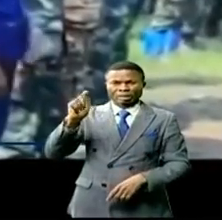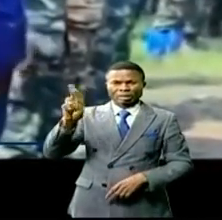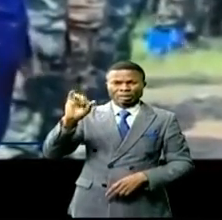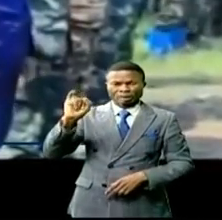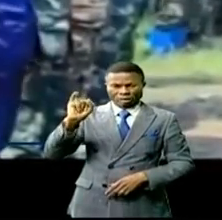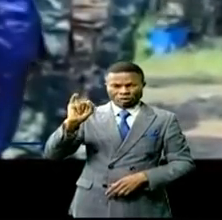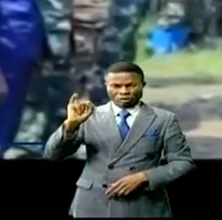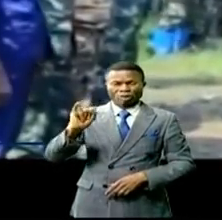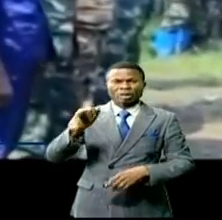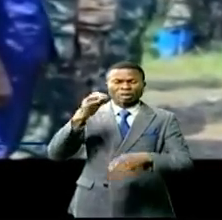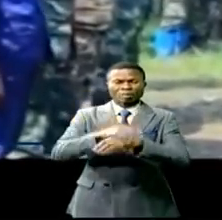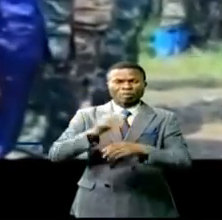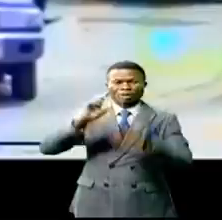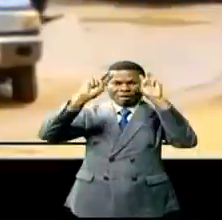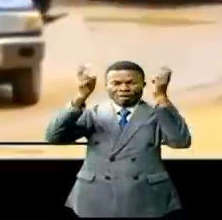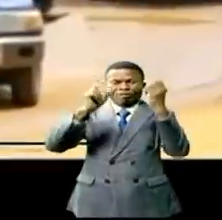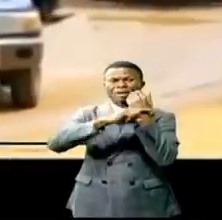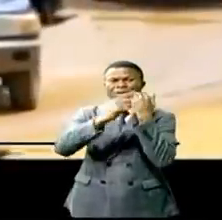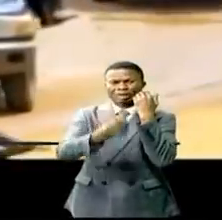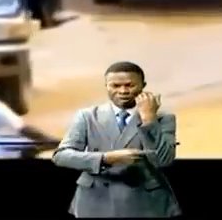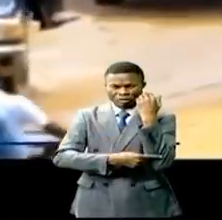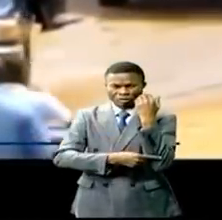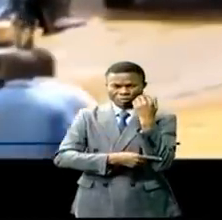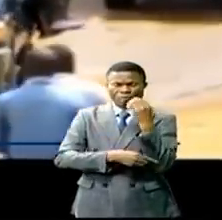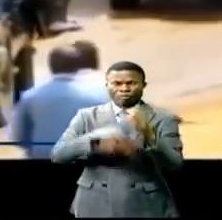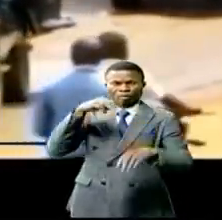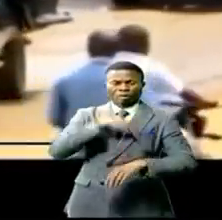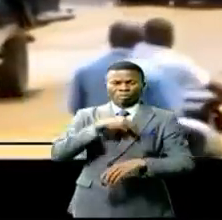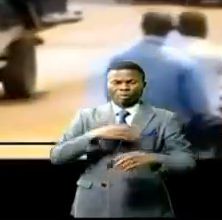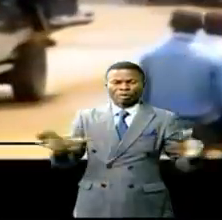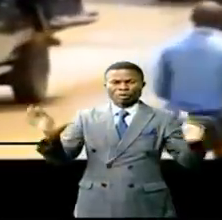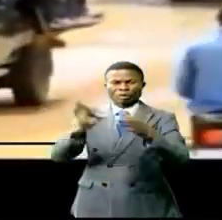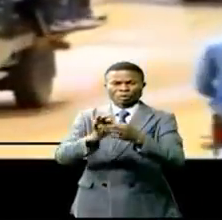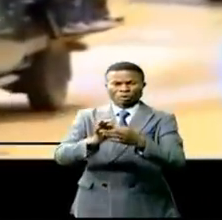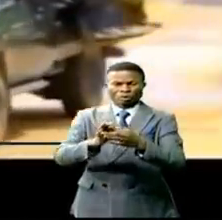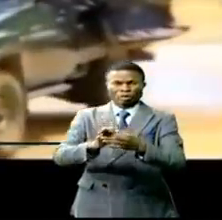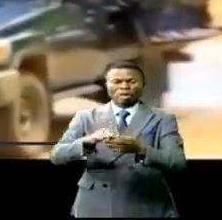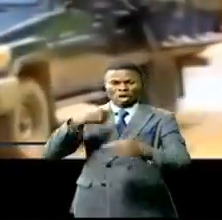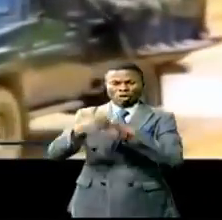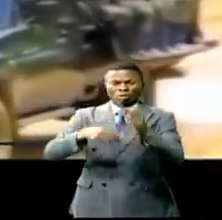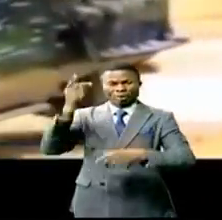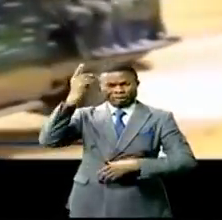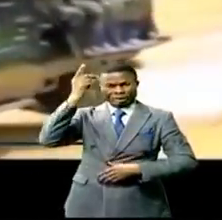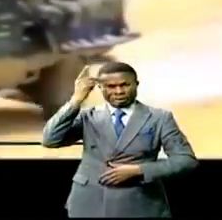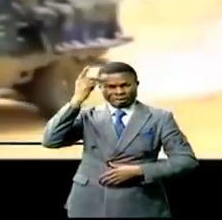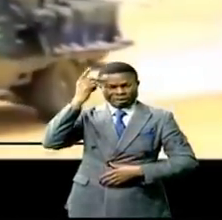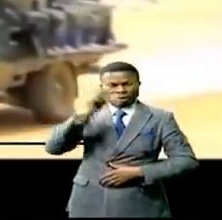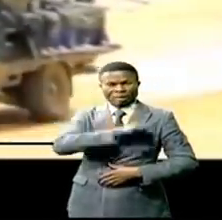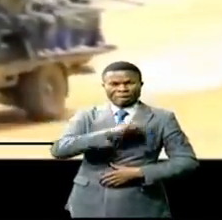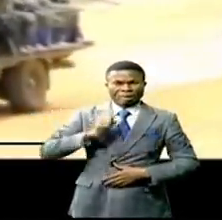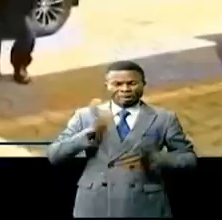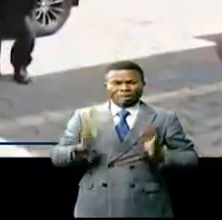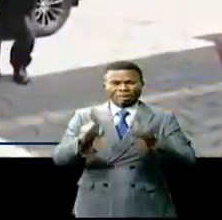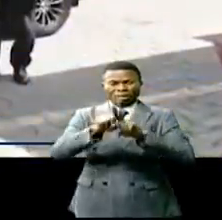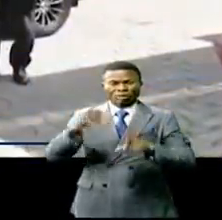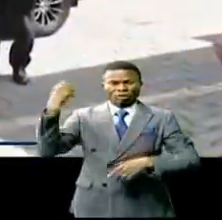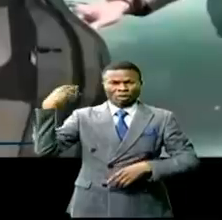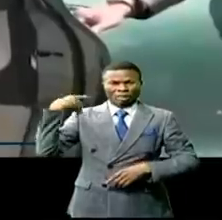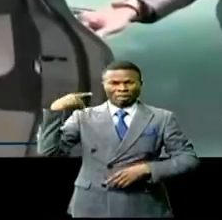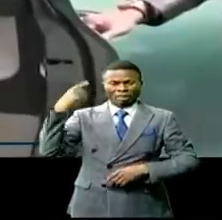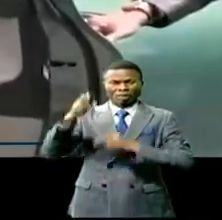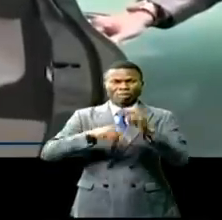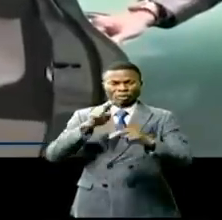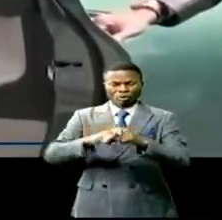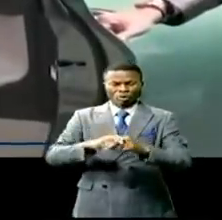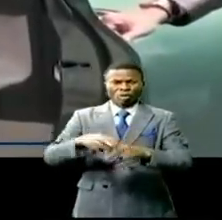corps à goma depuis quelques jours avec la mission mixte parti de kinshasa sénateurs et députés nationaux du reste membre